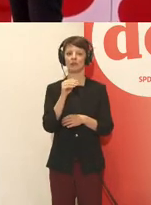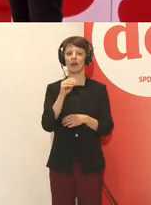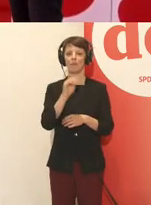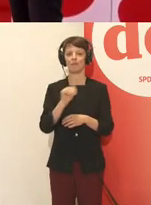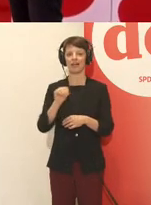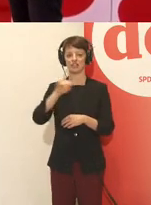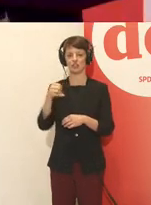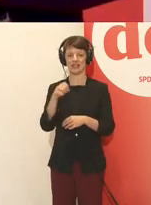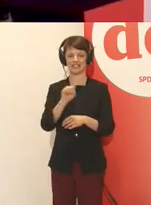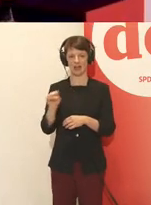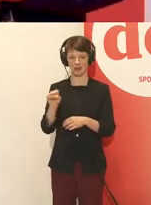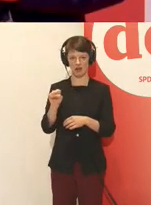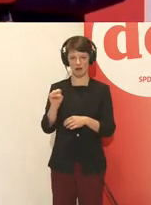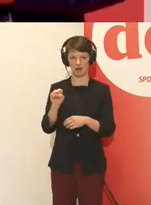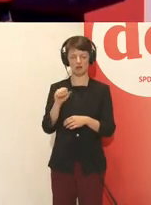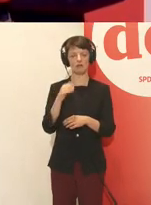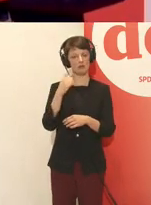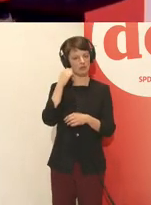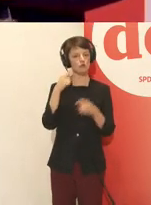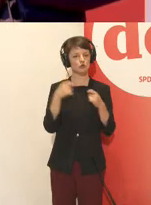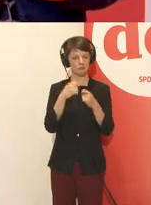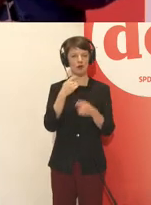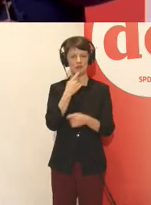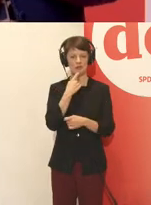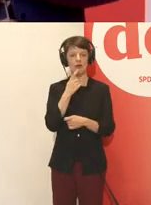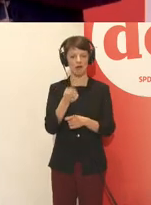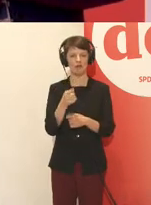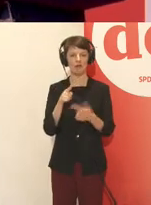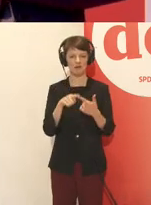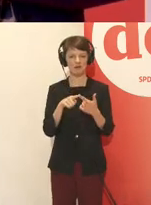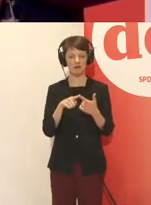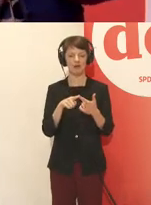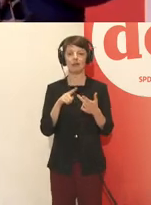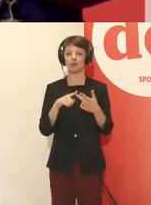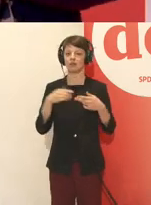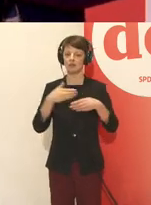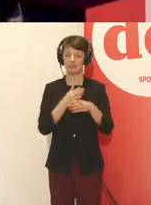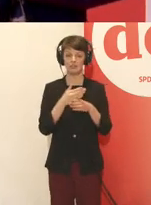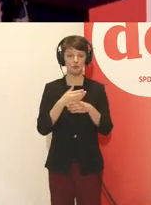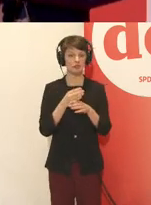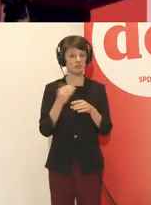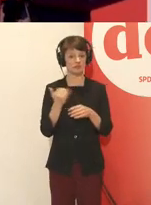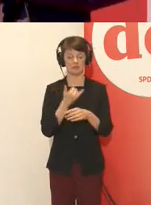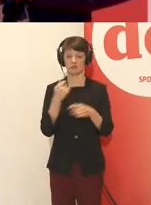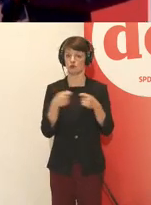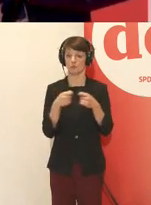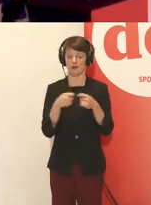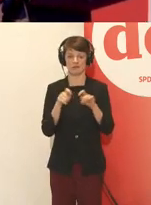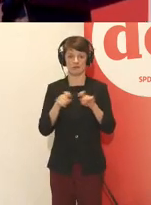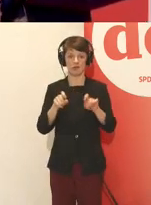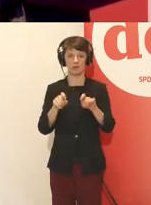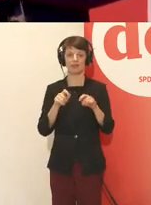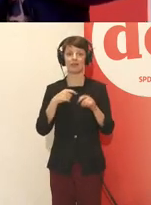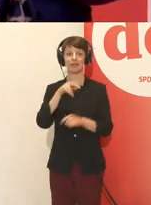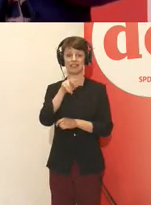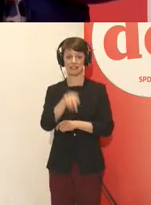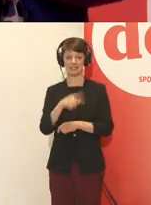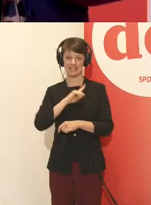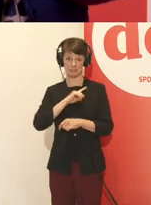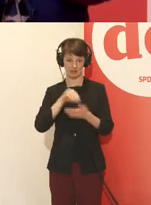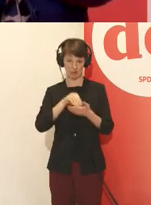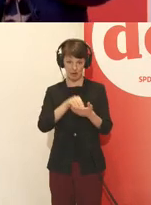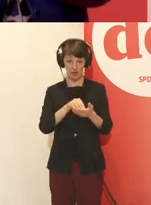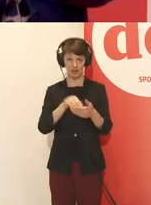das wird noch mal eine ganz spannende sache dazwischen haben wir super spannende sessions ich selbst mache eine zum thema digitalisierung eine